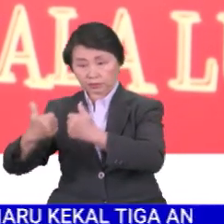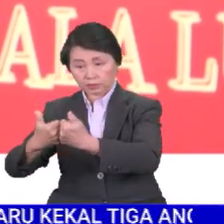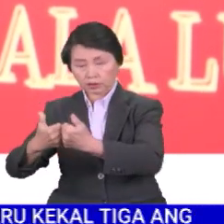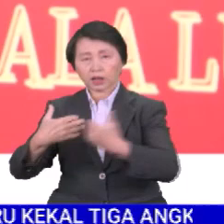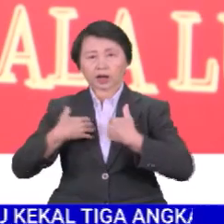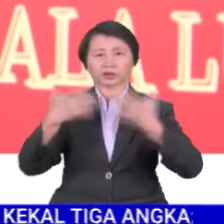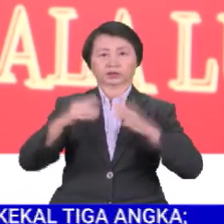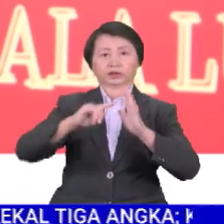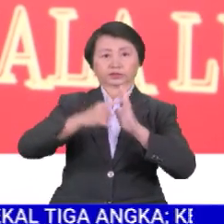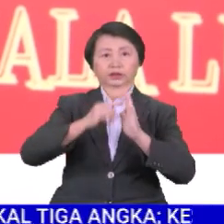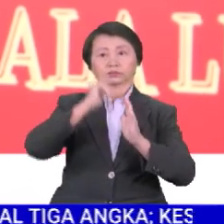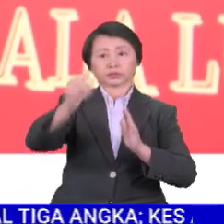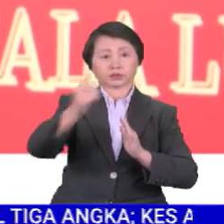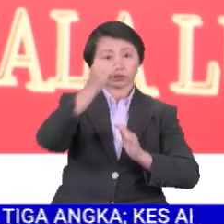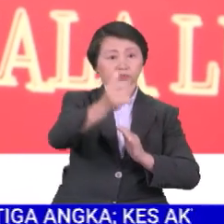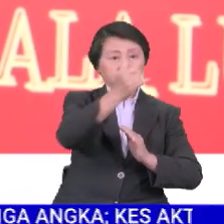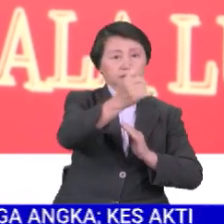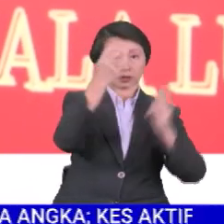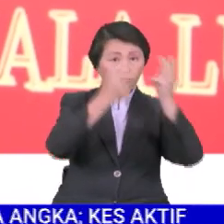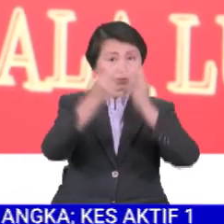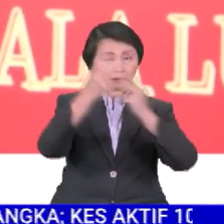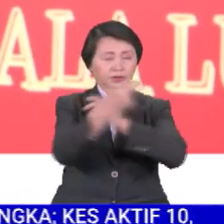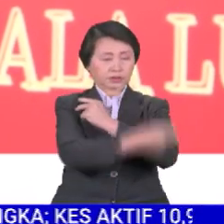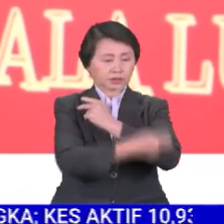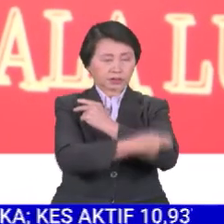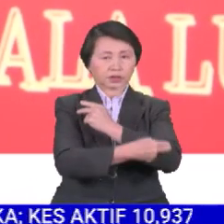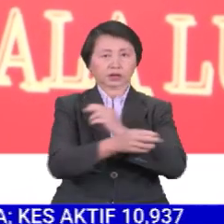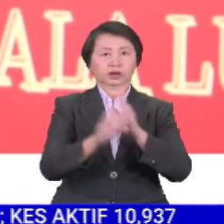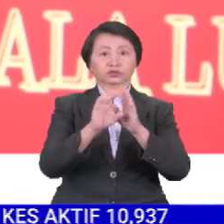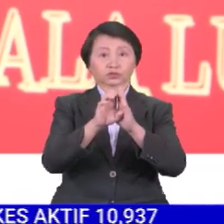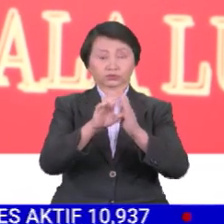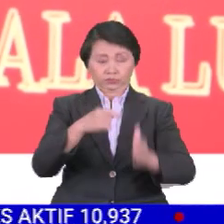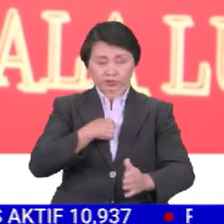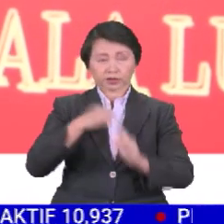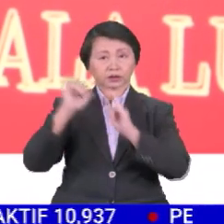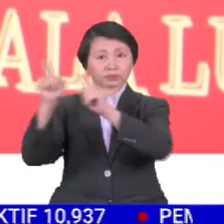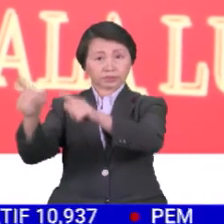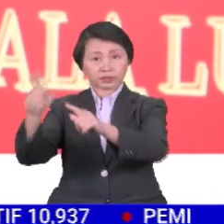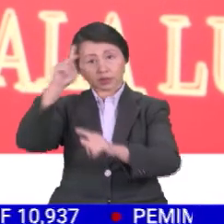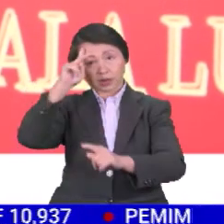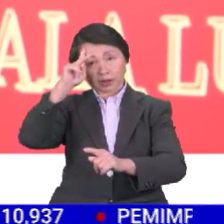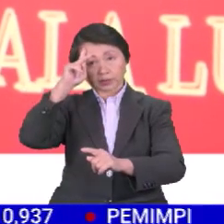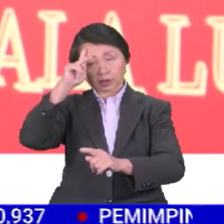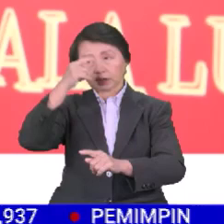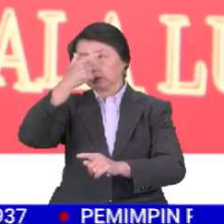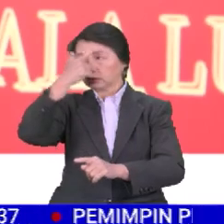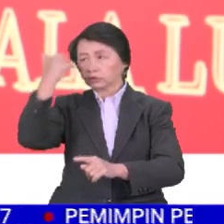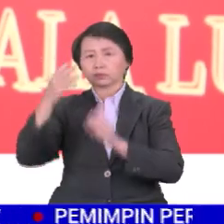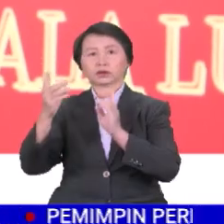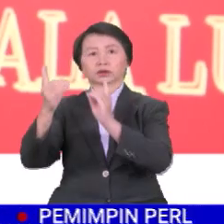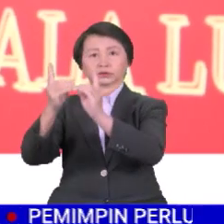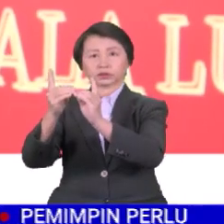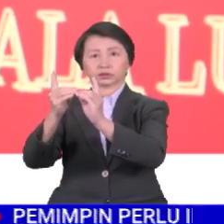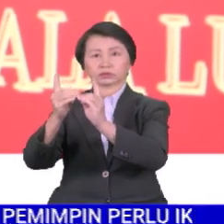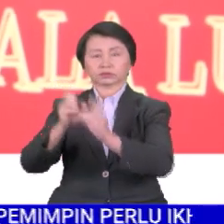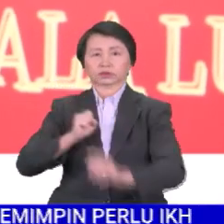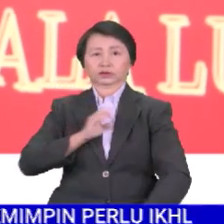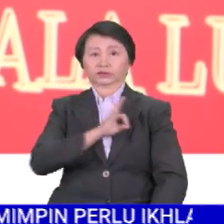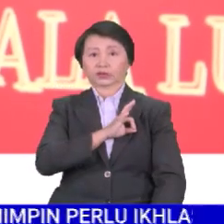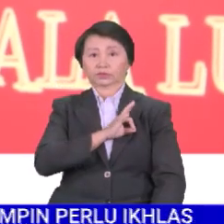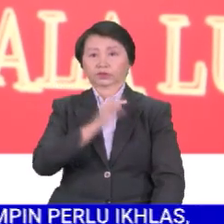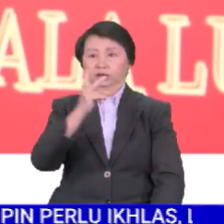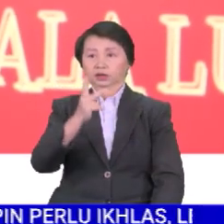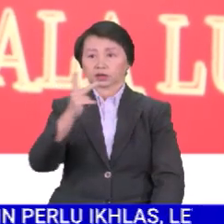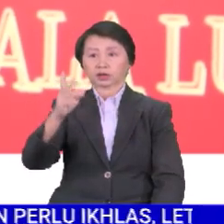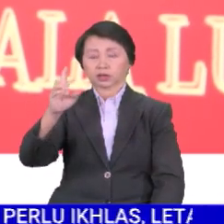bule lawatan ke negeri-negeri macam Saya semalam di Kelantan sebab bertemu dengan warga Kementerian komunikasi